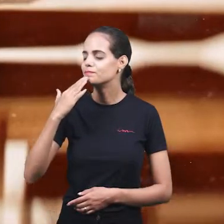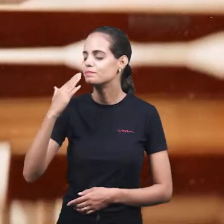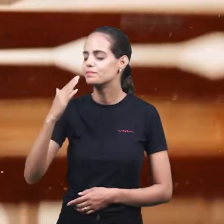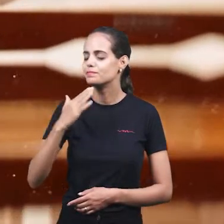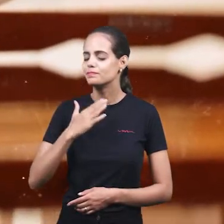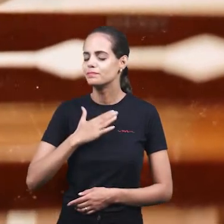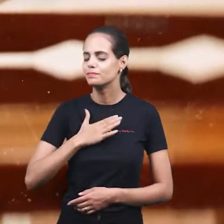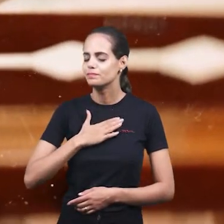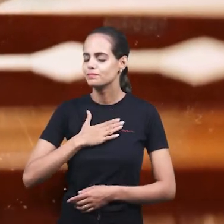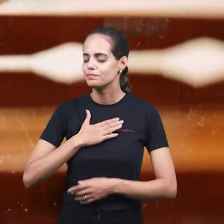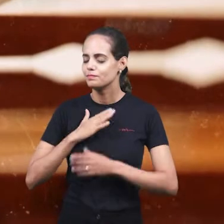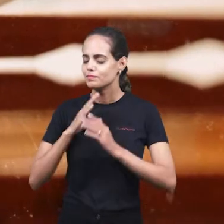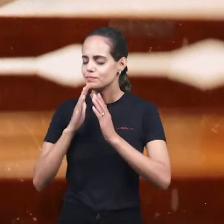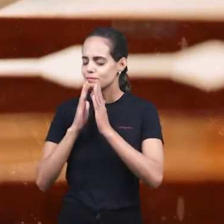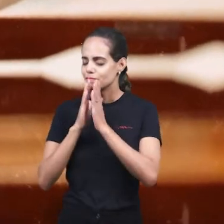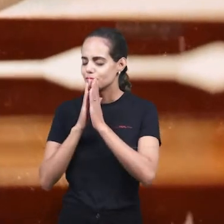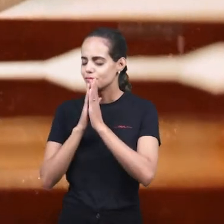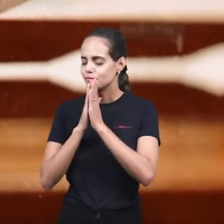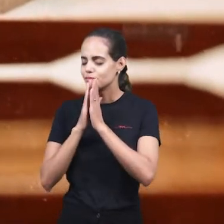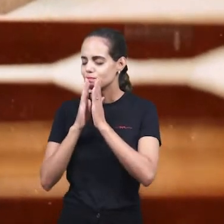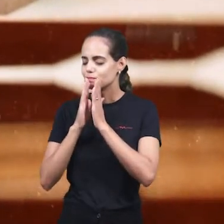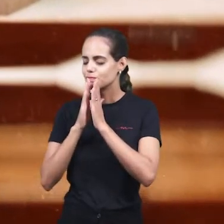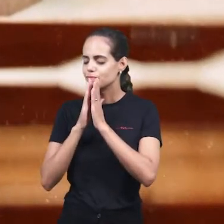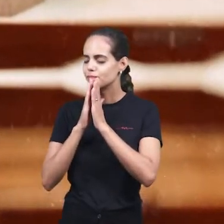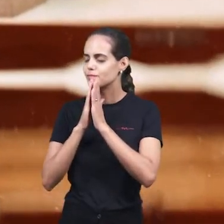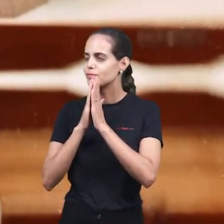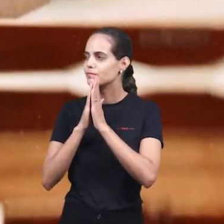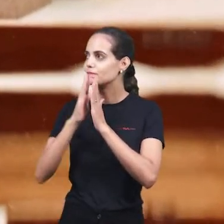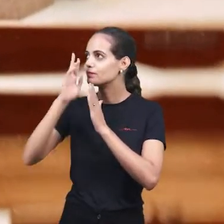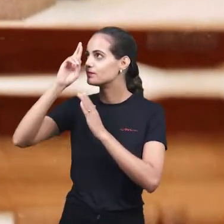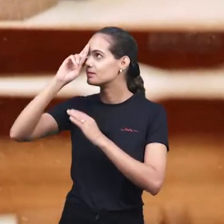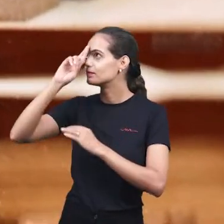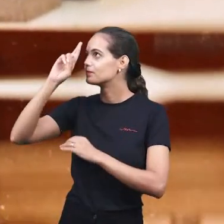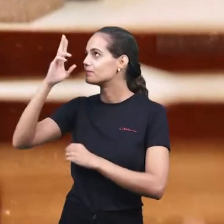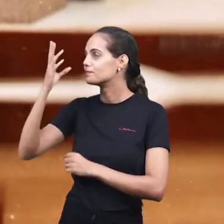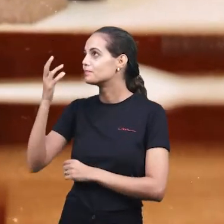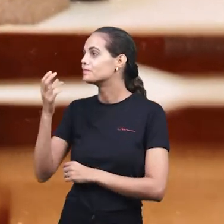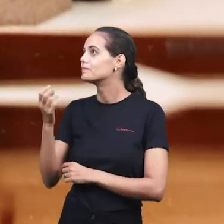Да взойдет моя молитва пред лицо Твое.